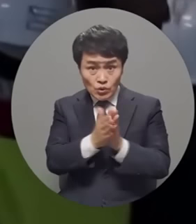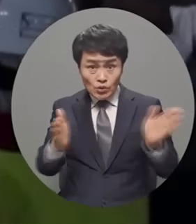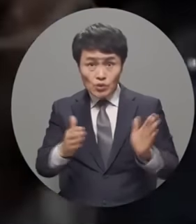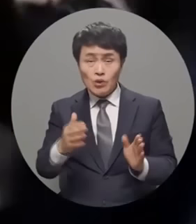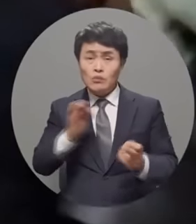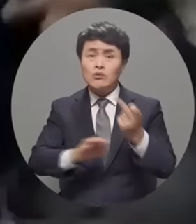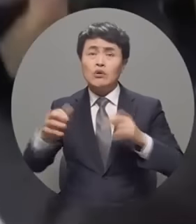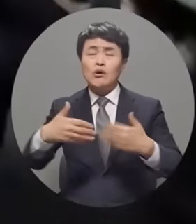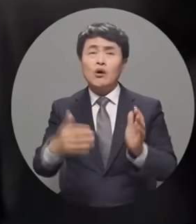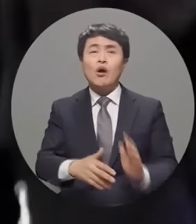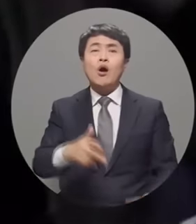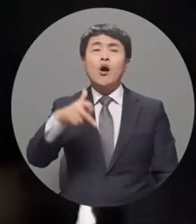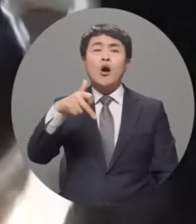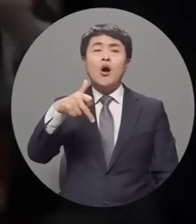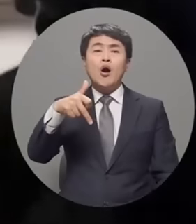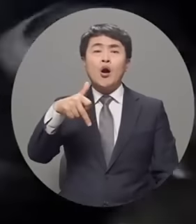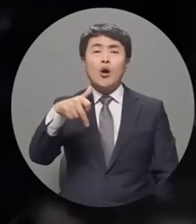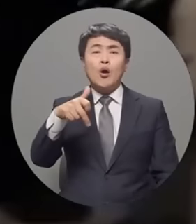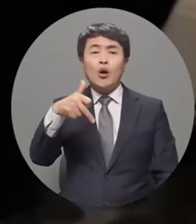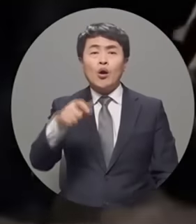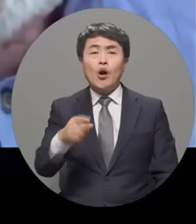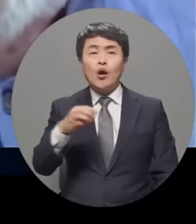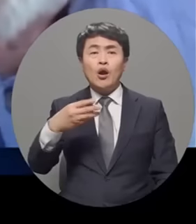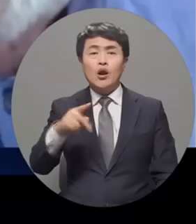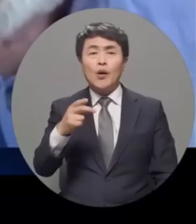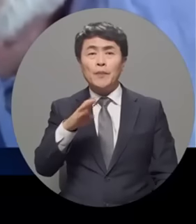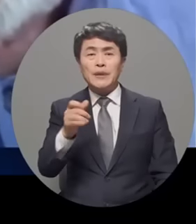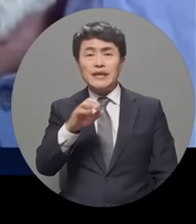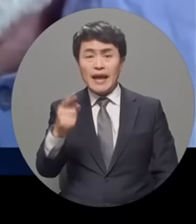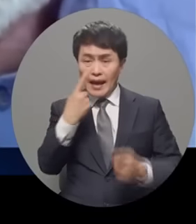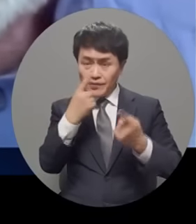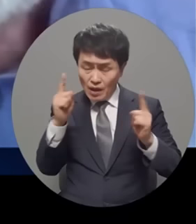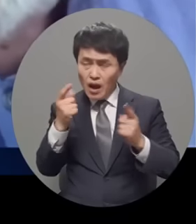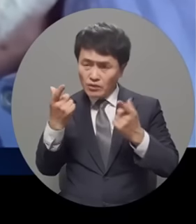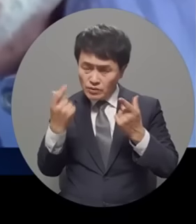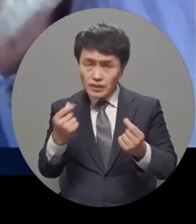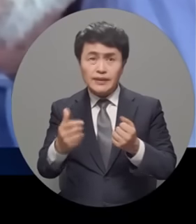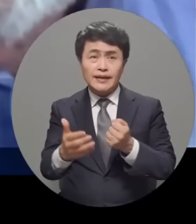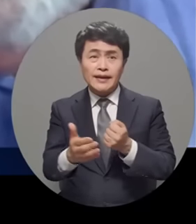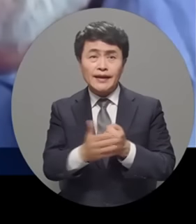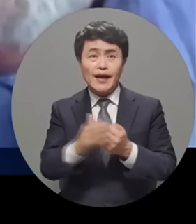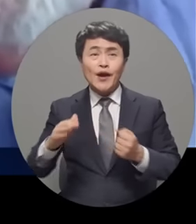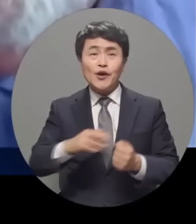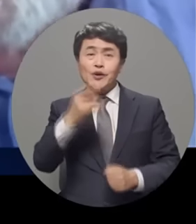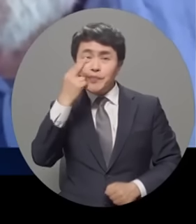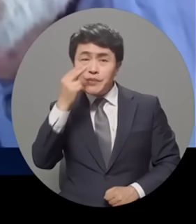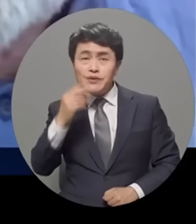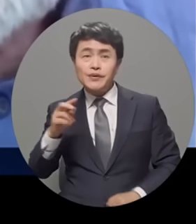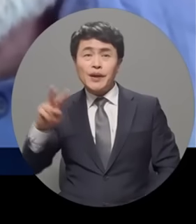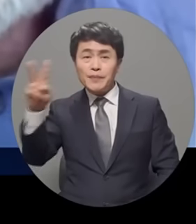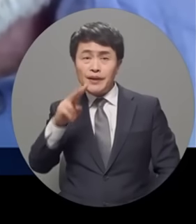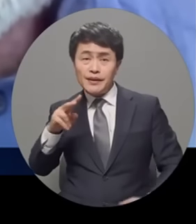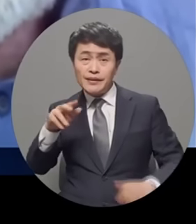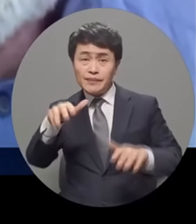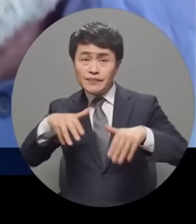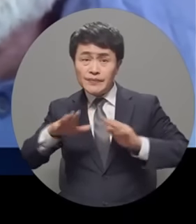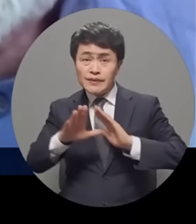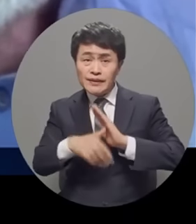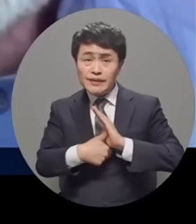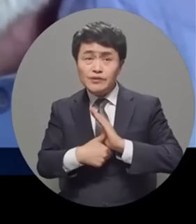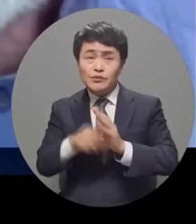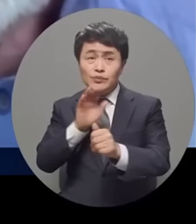명문 컬럼비아 대라는 점부터 같습니다. We helped force the United States out of Vietnam. I think that's